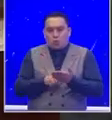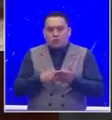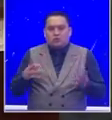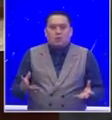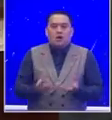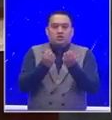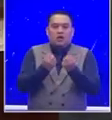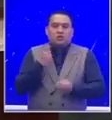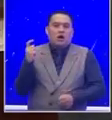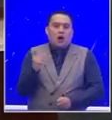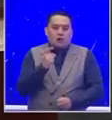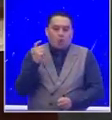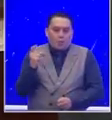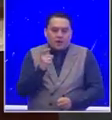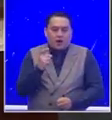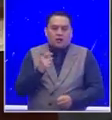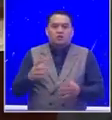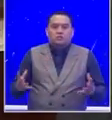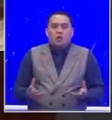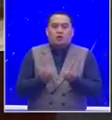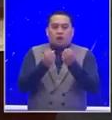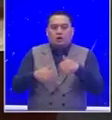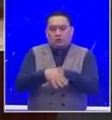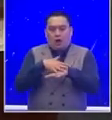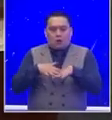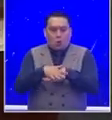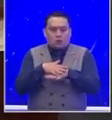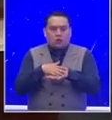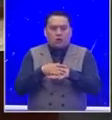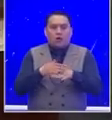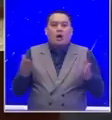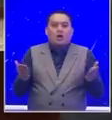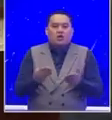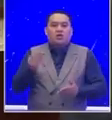спасать экономику, спасать народ. Какие меры